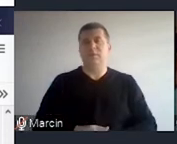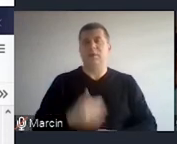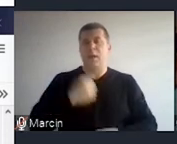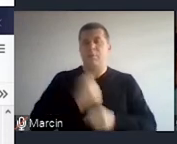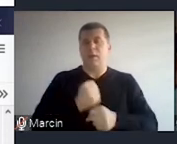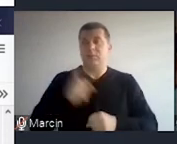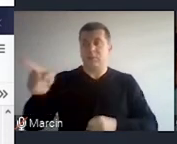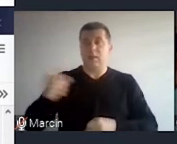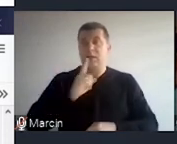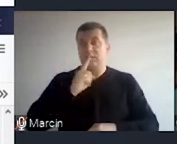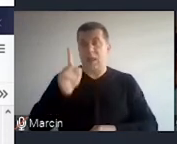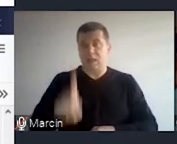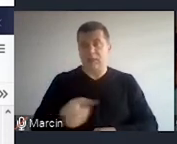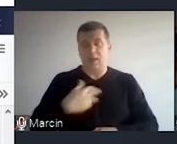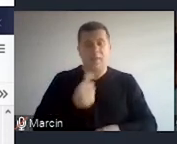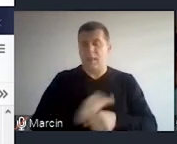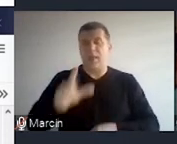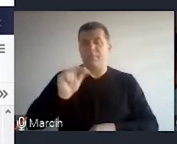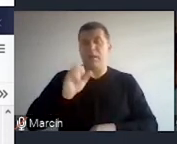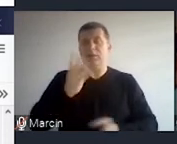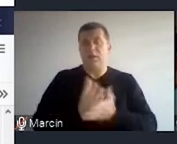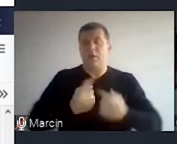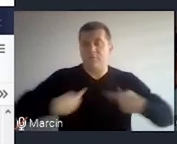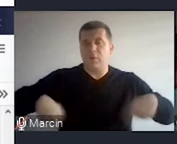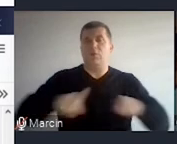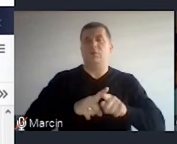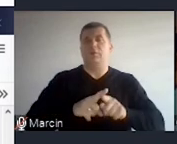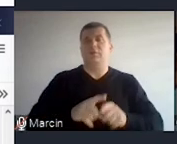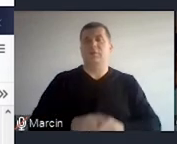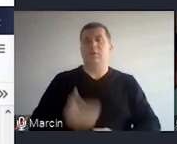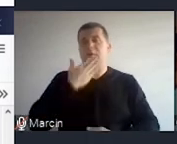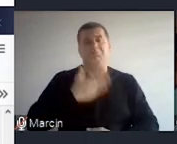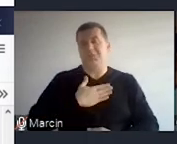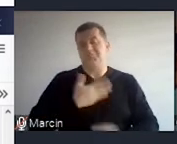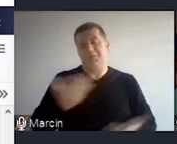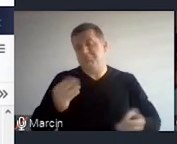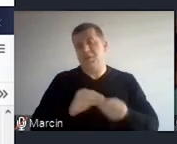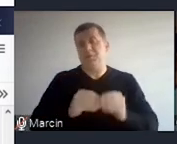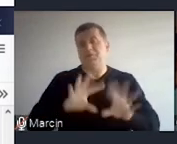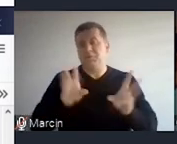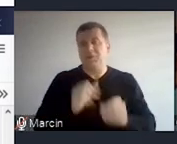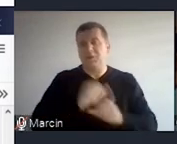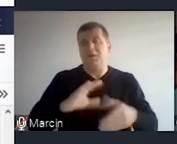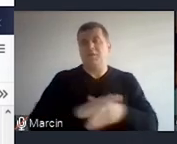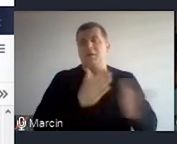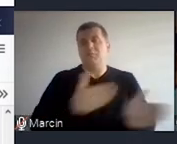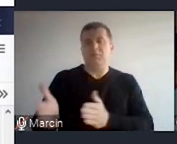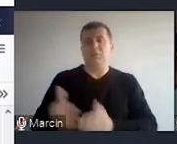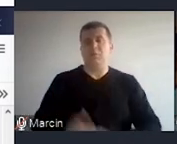na zleceniu, to już nie jestem personelem, tylko wykonawcą i nie ma sprawy, wszystko jest w porządku.